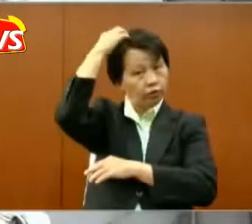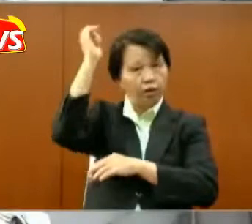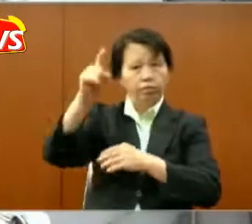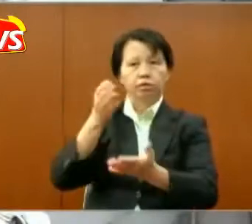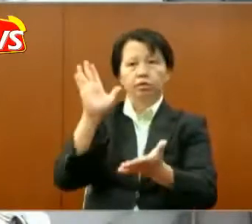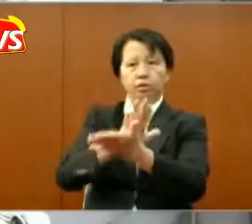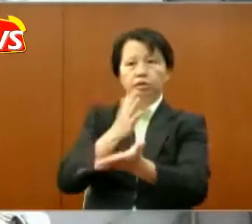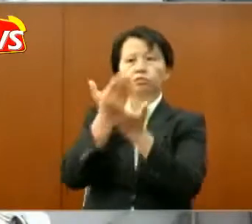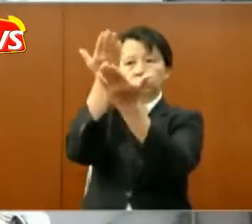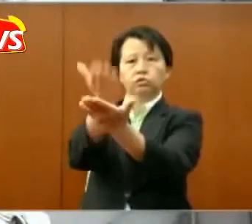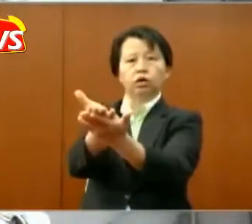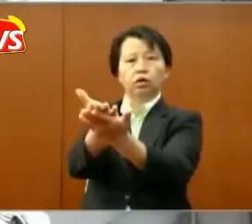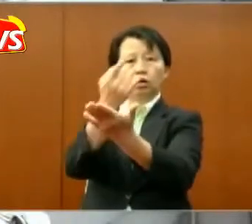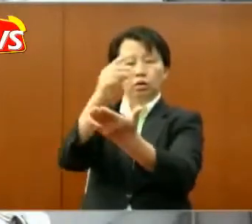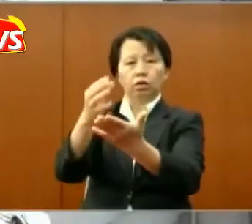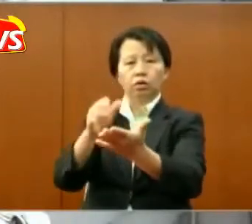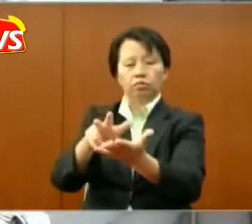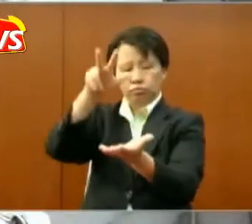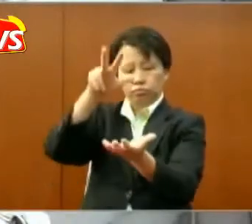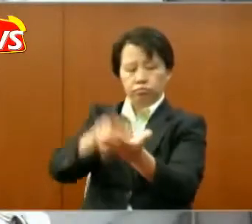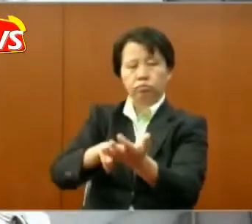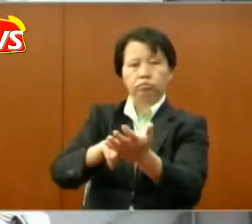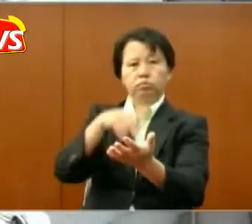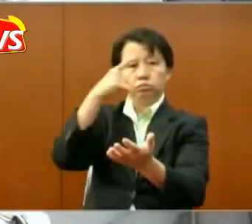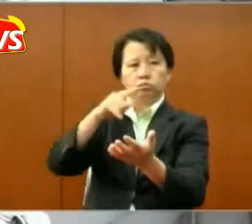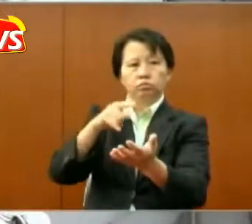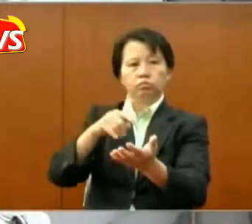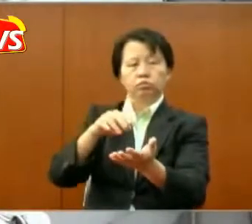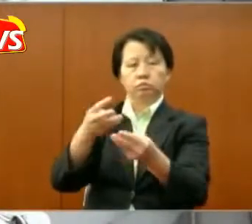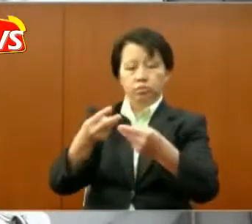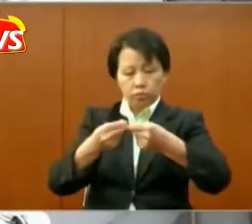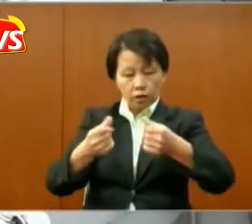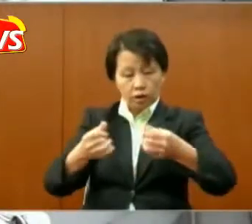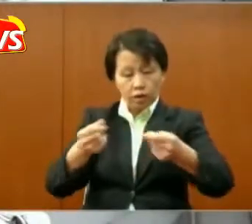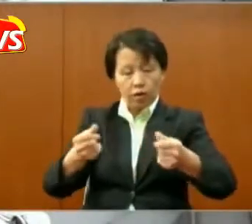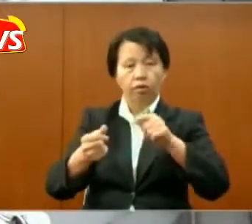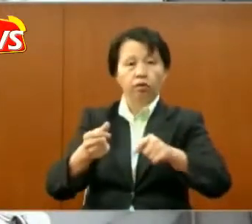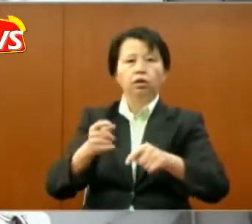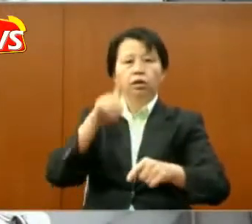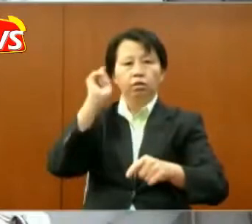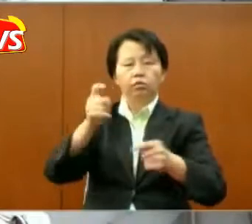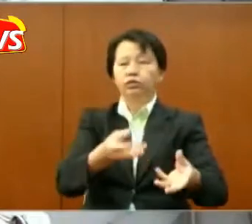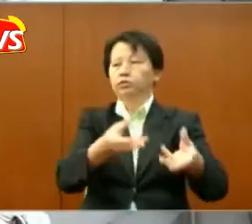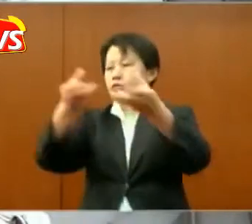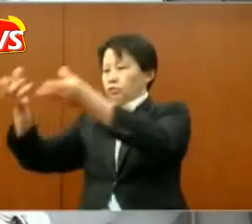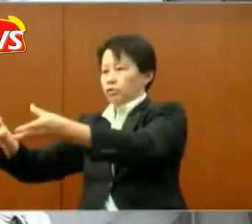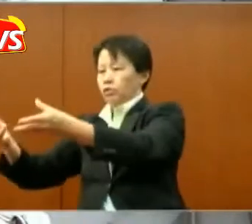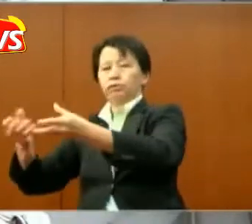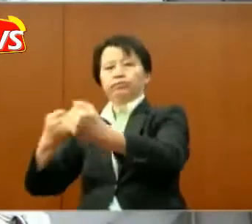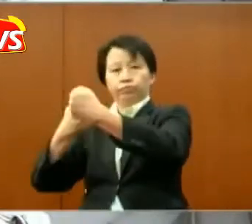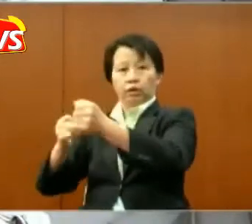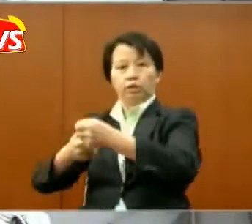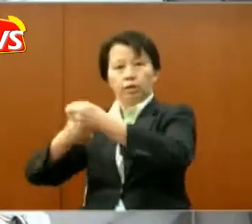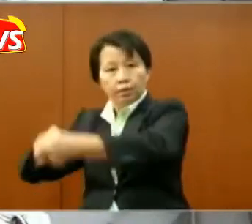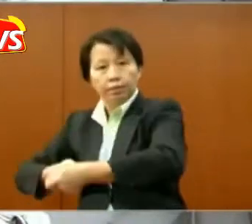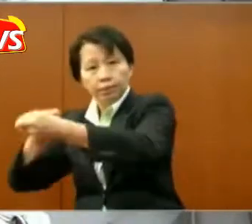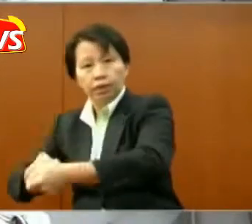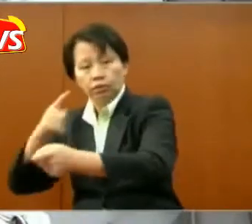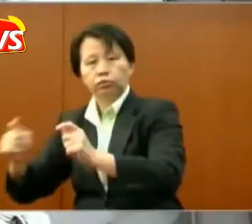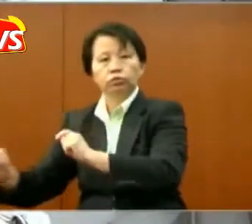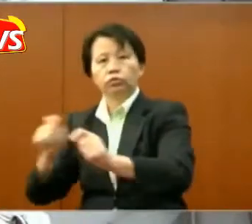cadangan untuk mendigesek, menyewatakan tanah tersebut dan kemudiannya perlulah serah kepada Jabatan Pertanian untuk